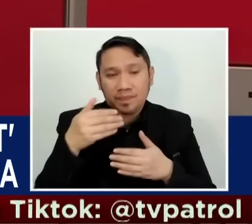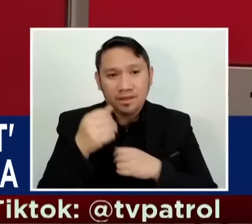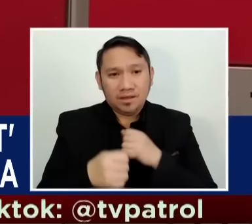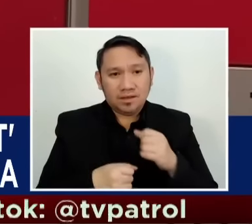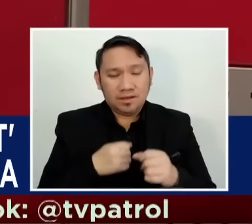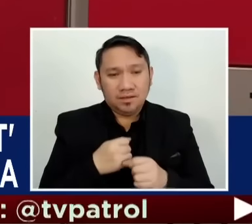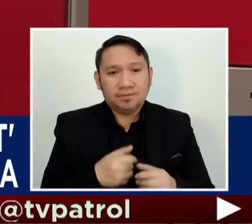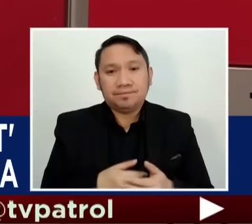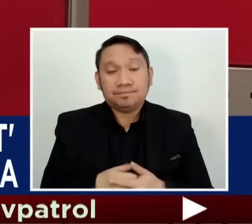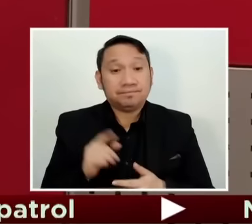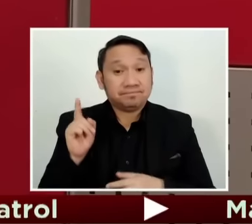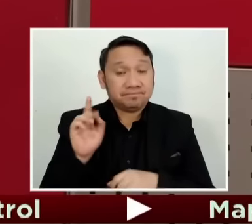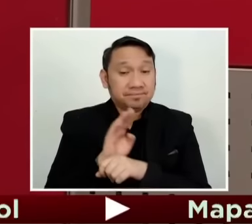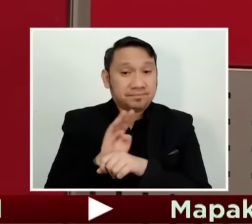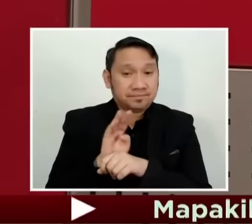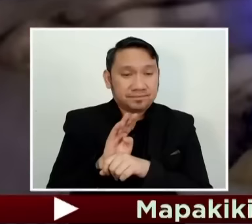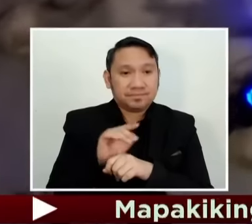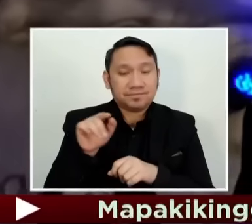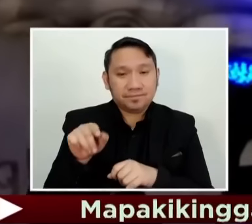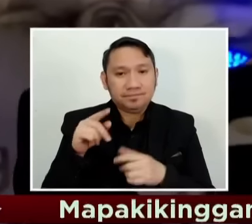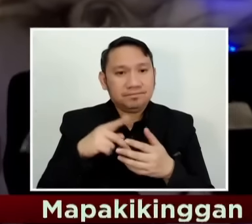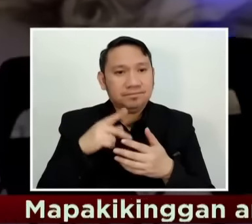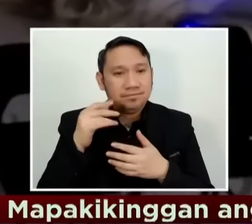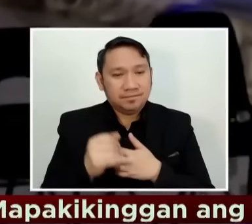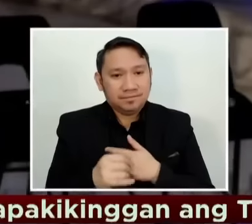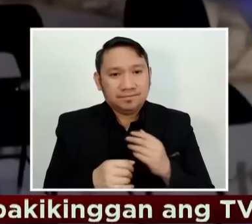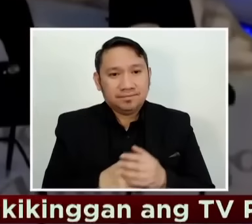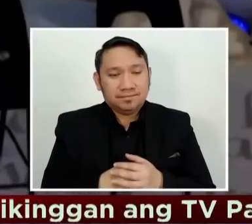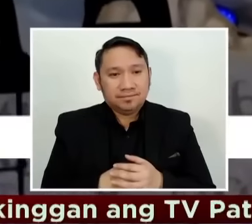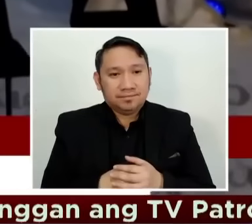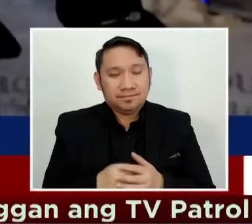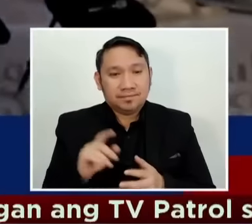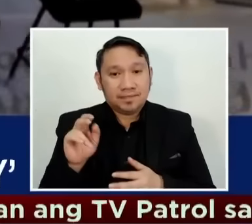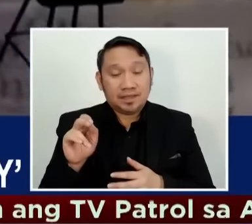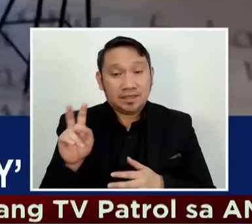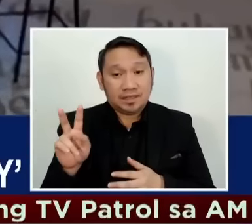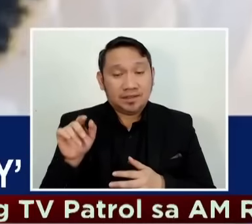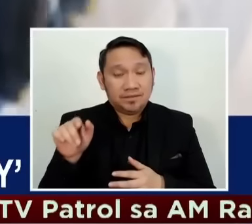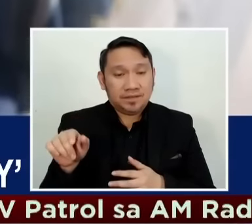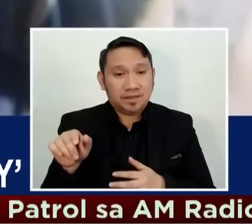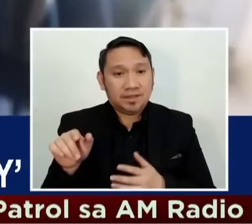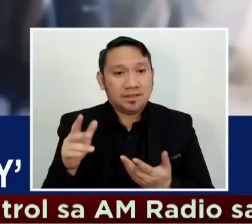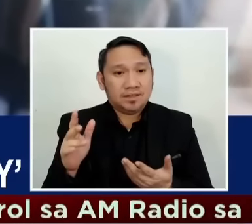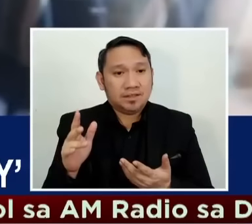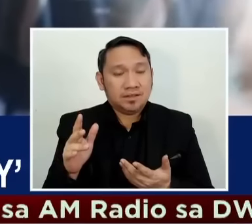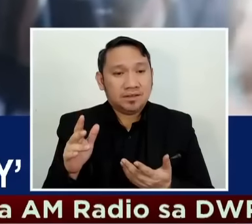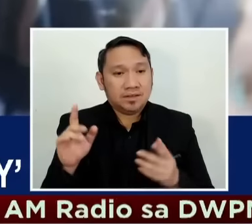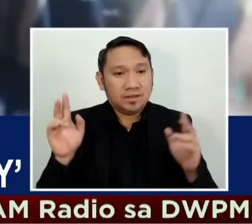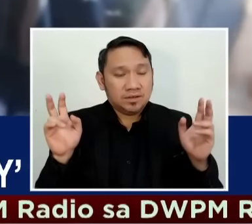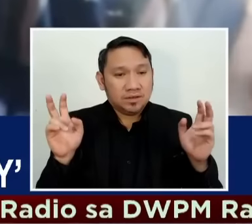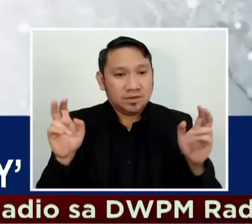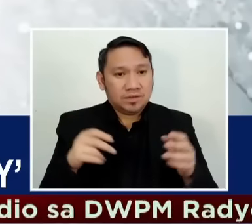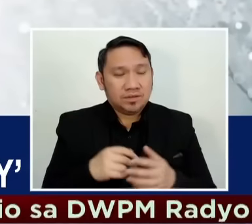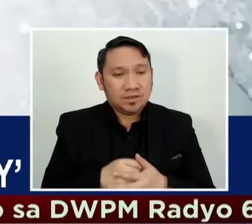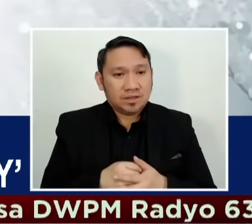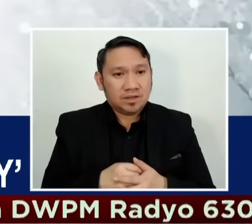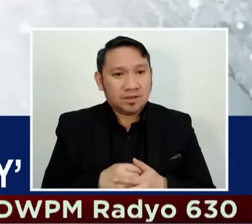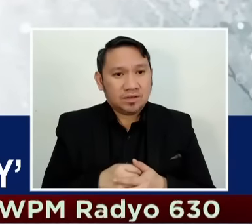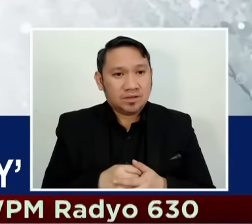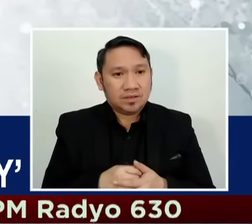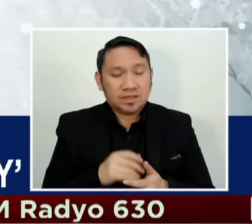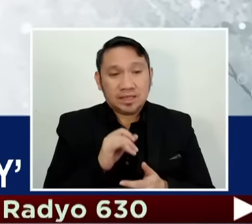Abala rin si Carlo sa isa pang bigating proyekto, ang kanyang TV comeback sa Philippine adaptation ng hit Korean drama series na It's Okay